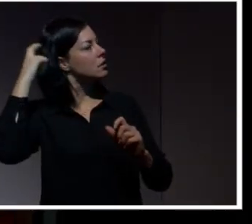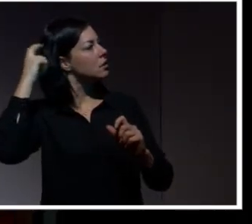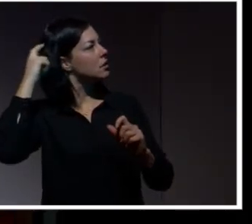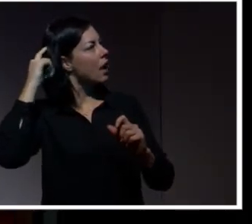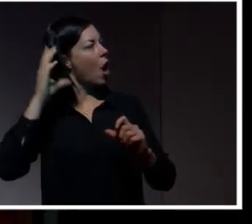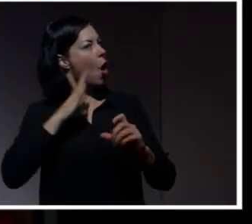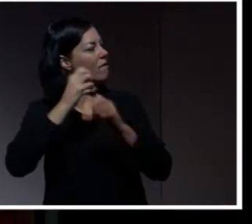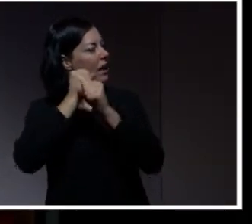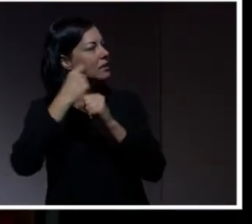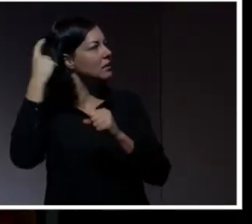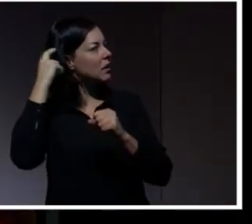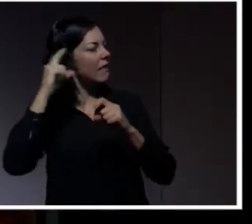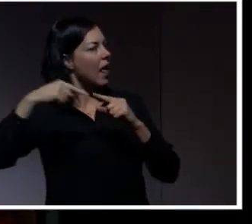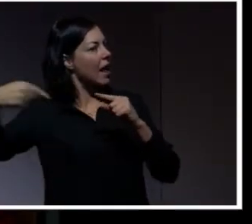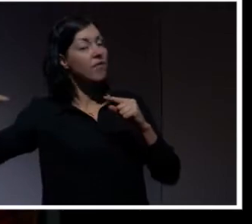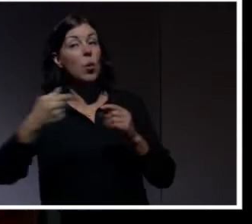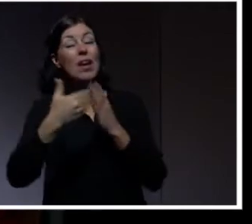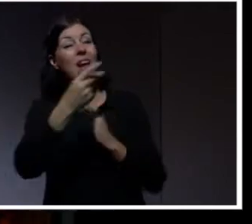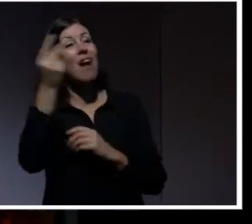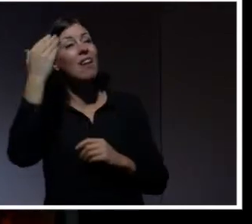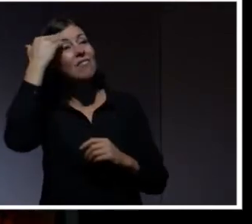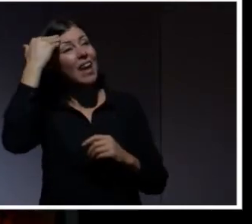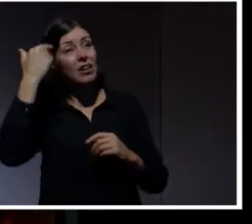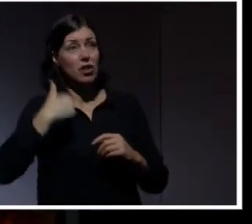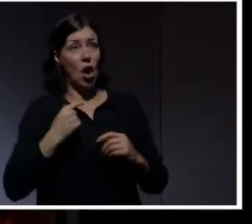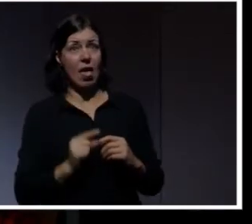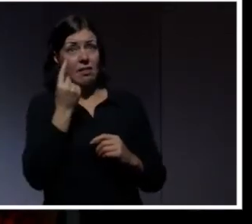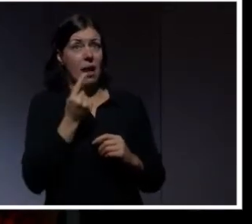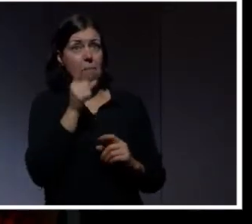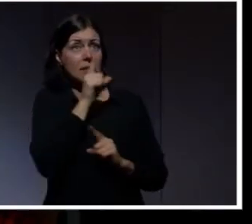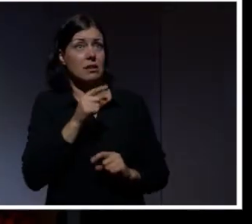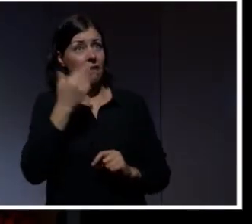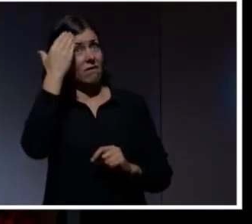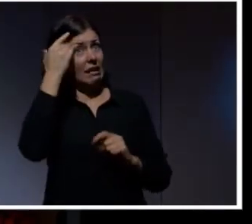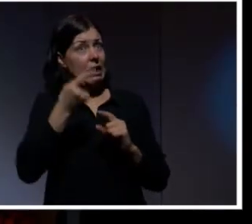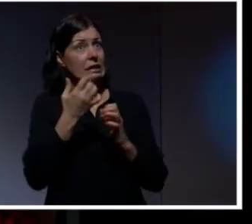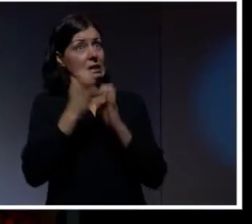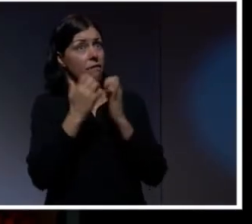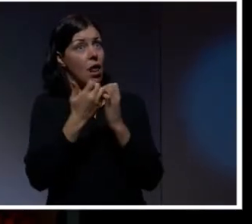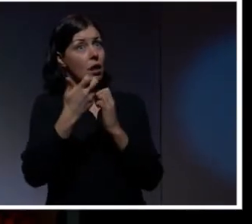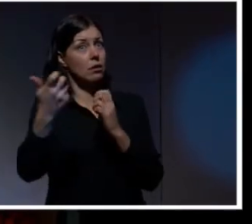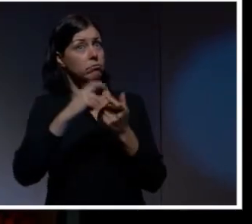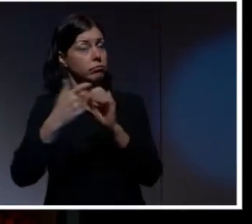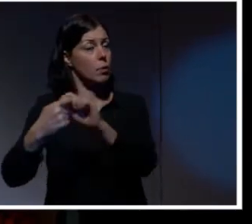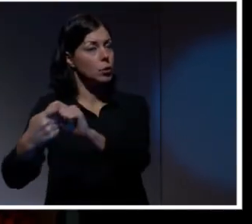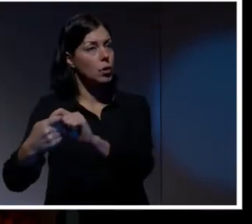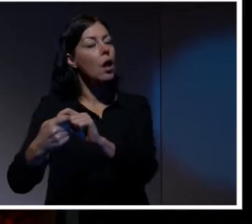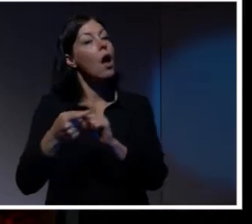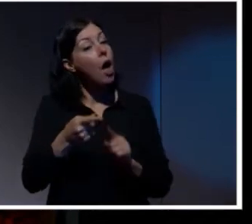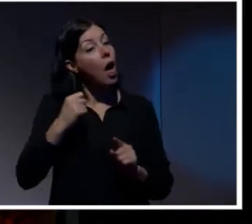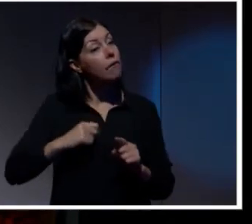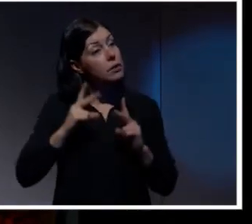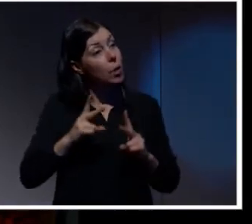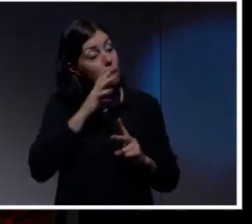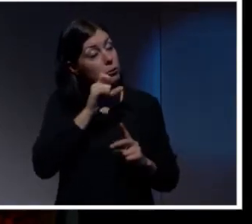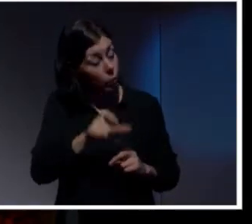evigt. Och det kommer ju ingen annan någonsin att veta. För man är den enda människan i universum som känner till den här siffrakonventionen. Och sen kan man använda det som